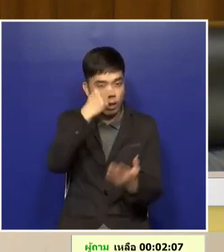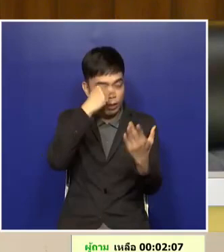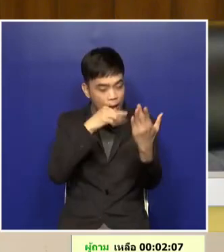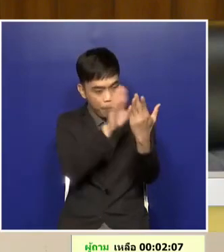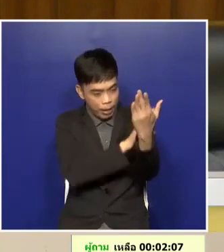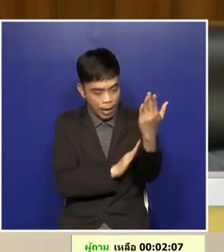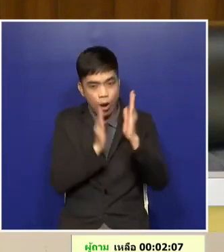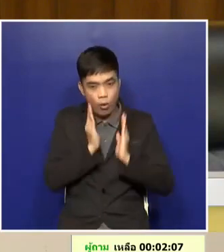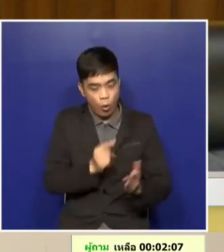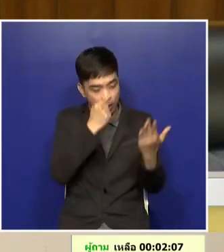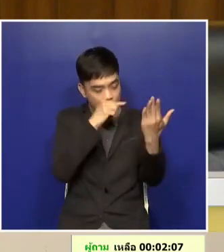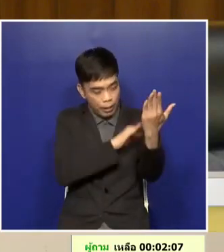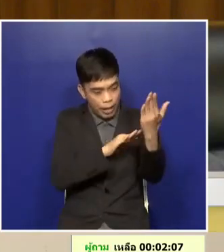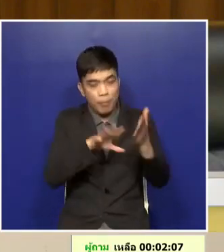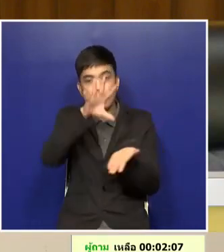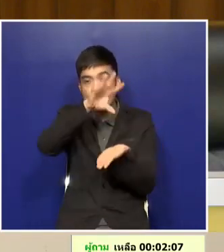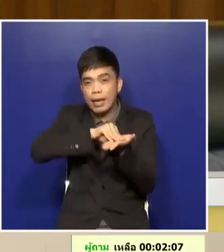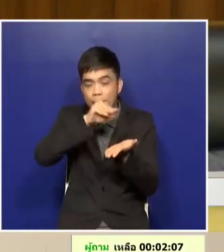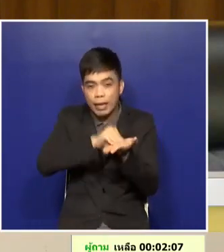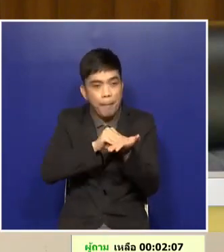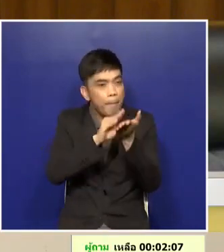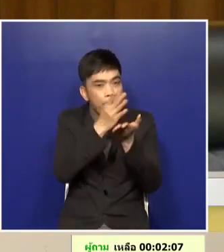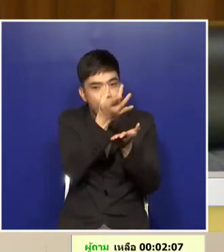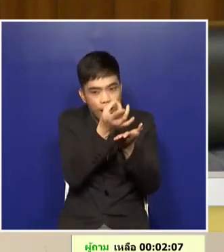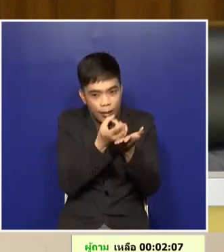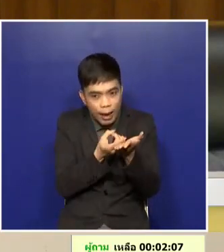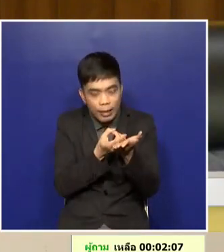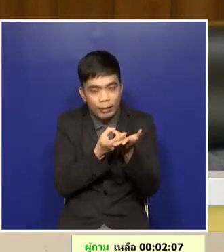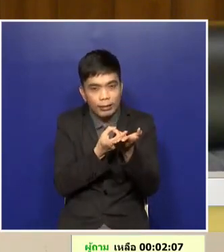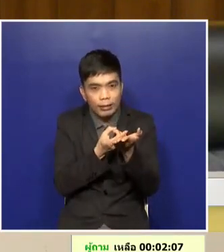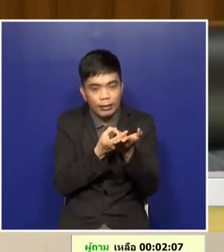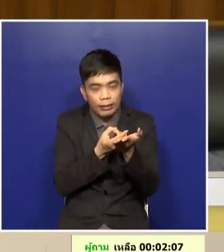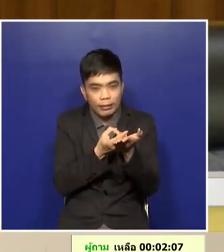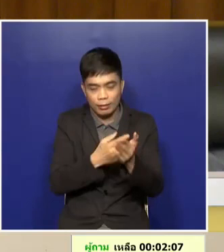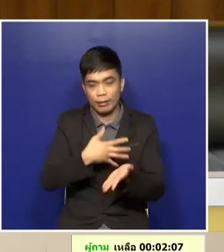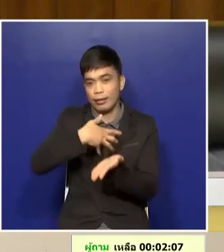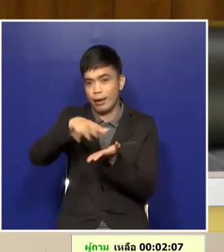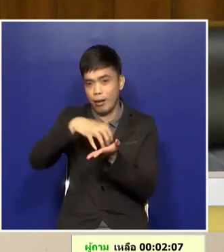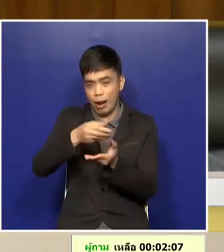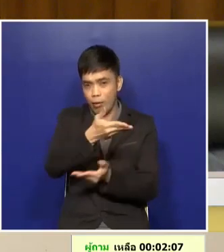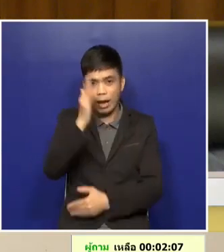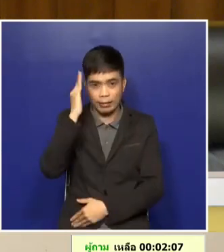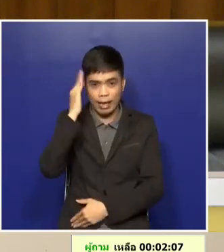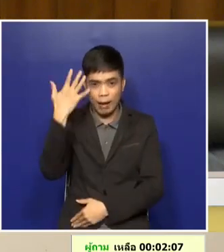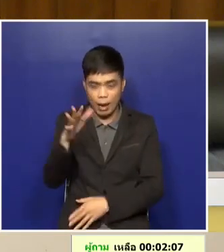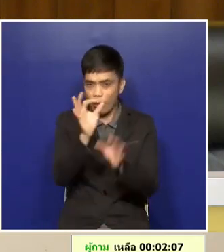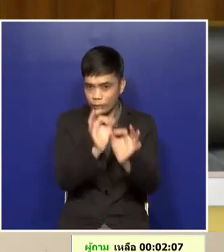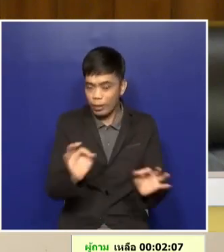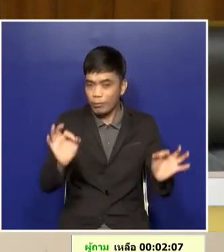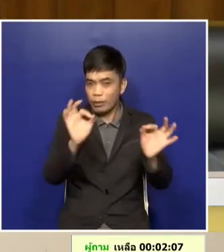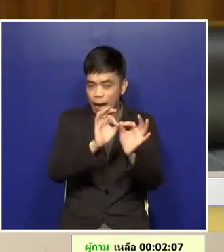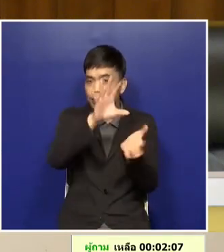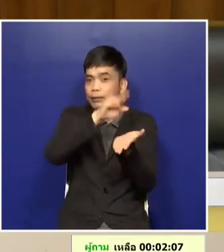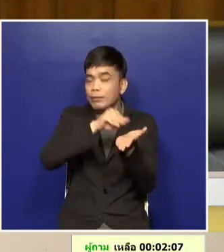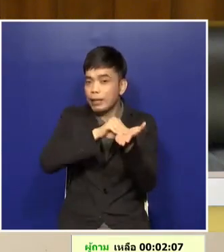นี่ยมีฐานข้อมูลมีข้อมูลอย่างไรบ้างซึ่งผมได้กราบเรียนไปแล้วว่าฐานข้อมูลที่สำคัญก็แน่นอนที่สุ